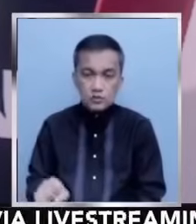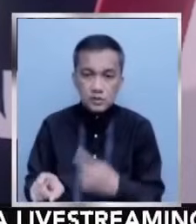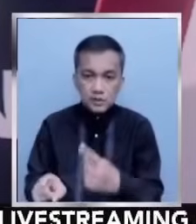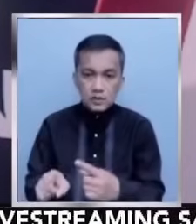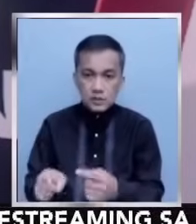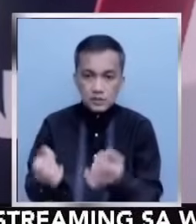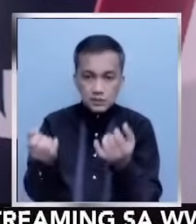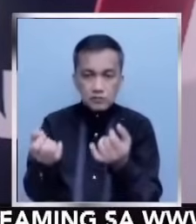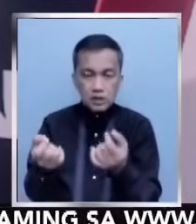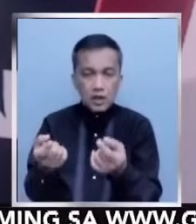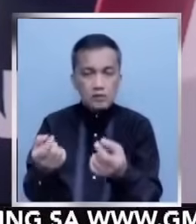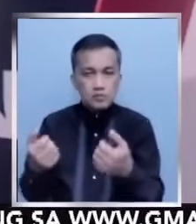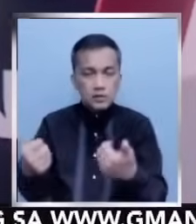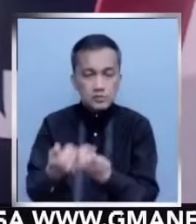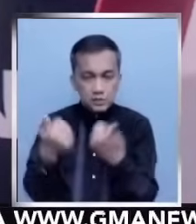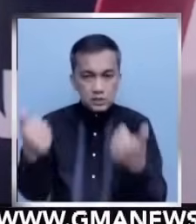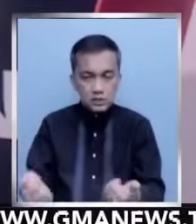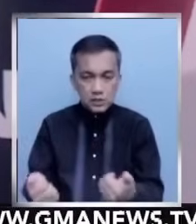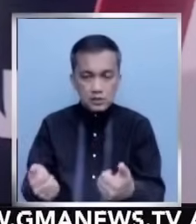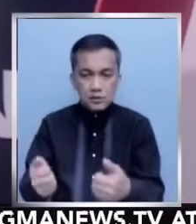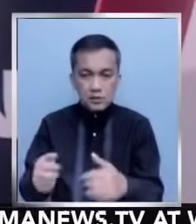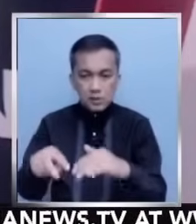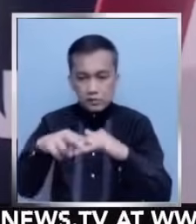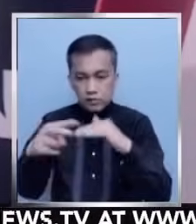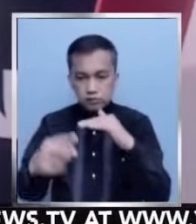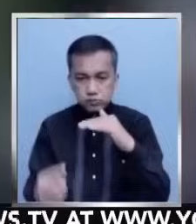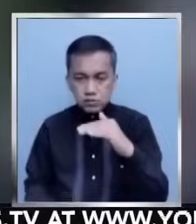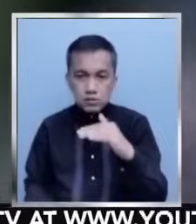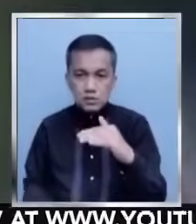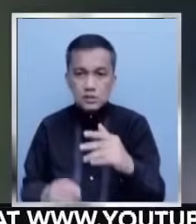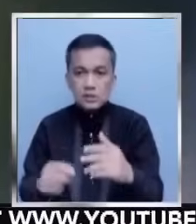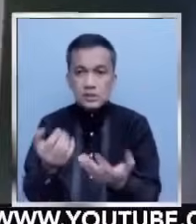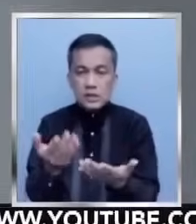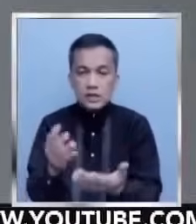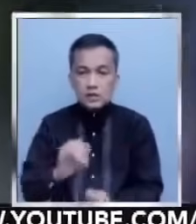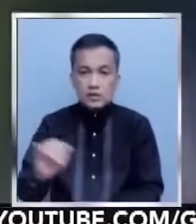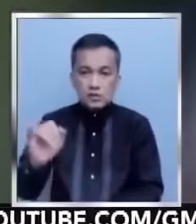Ilocos Sur. Paspasan natin ang iba pa mga balita.